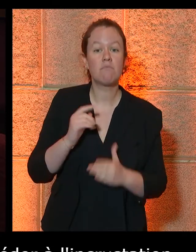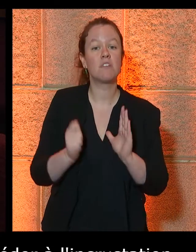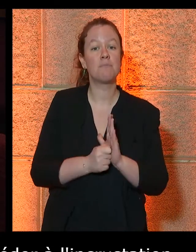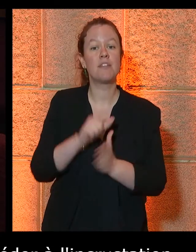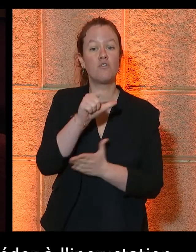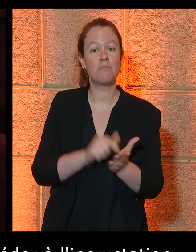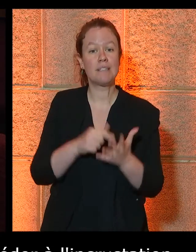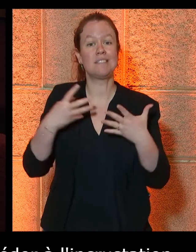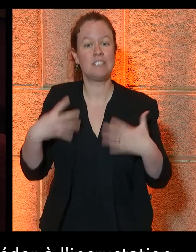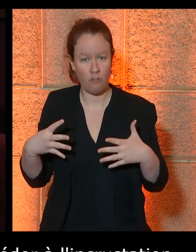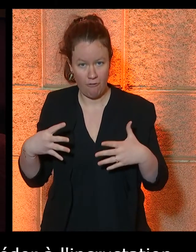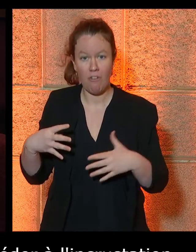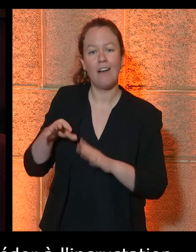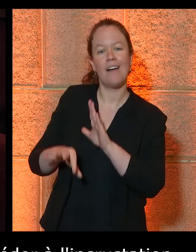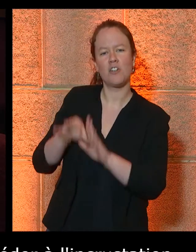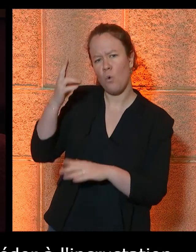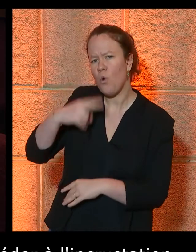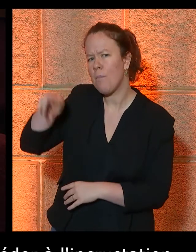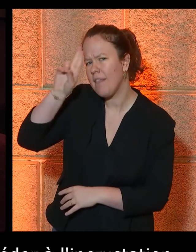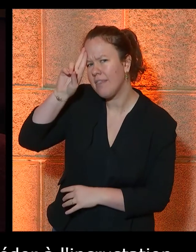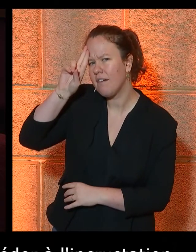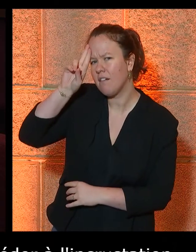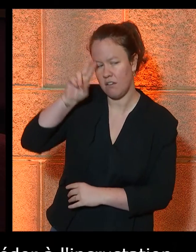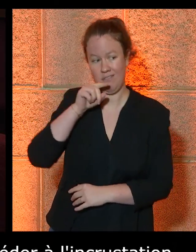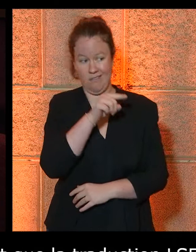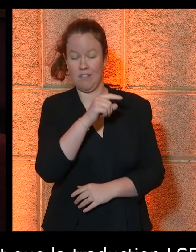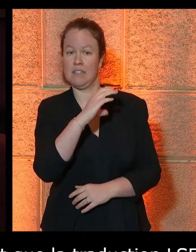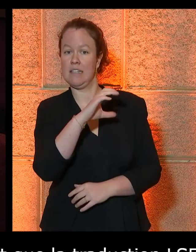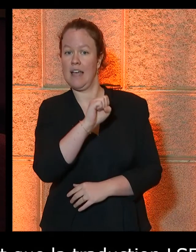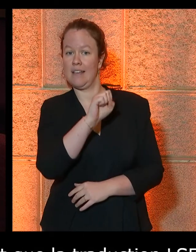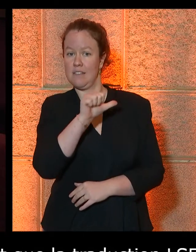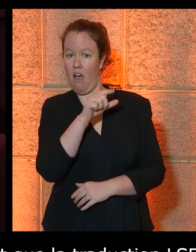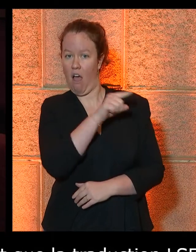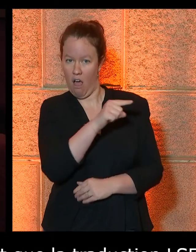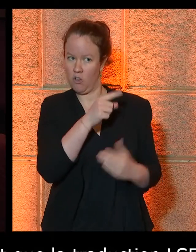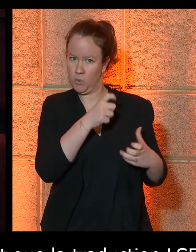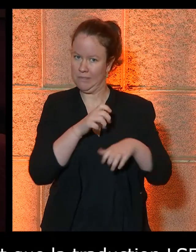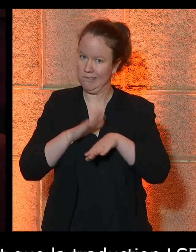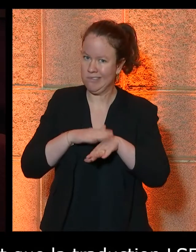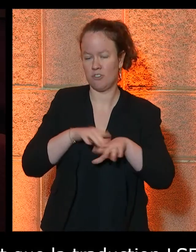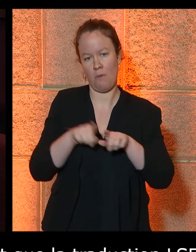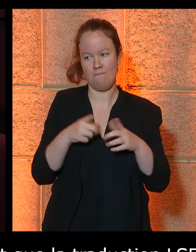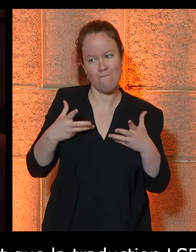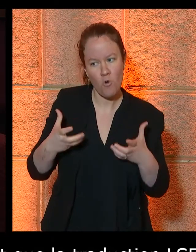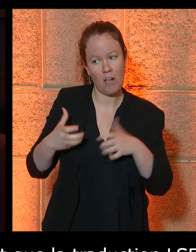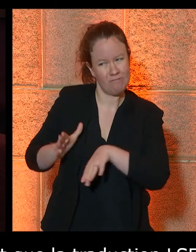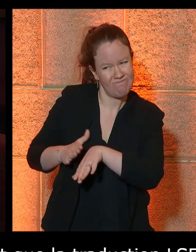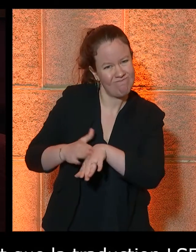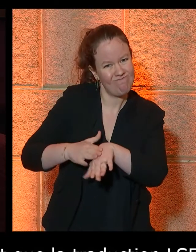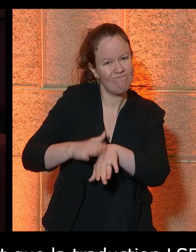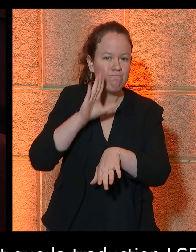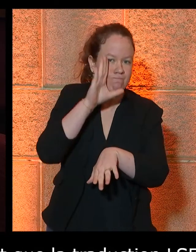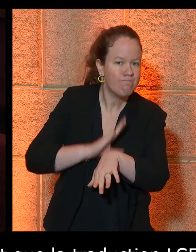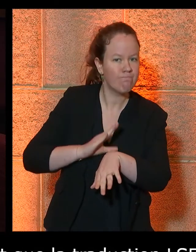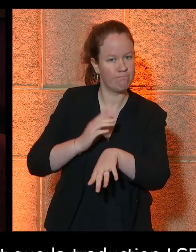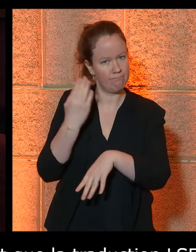CSA d'alors était dans une démarche proactive et avait vivement encouragé les listes à recourir à la